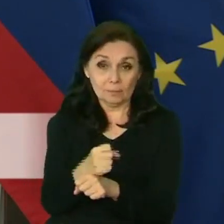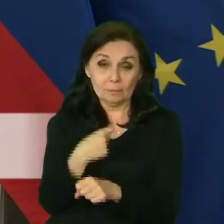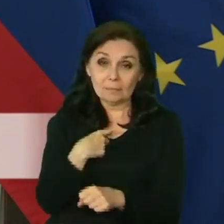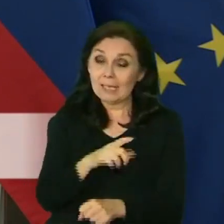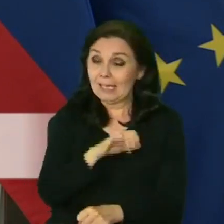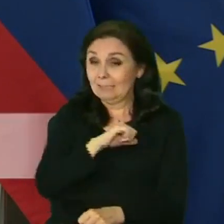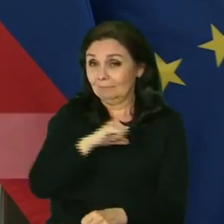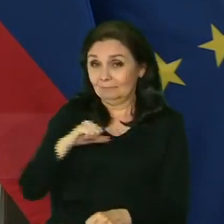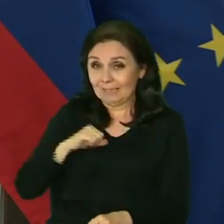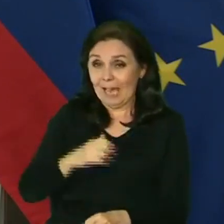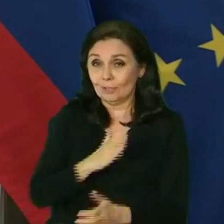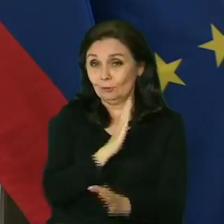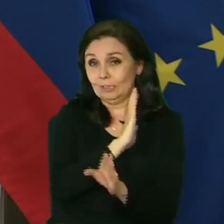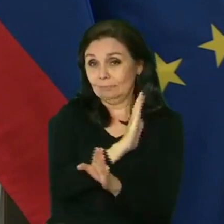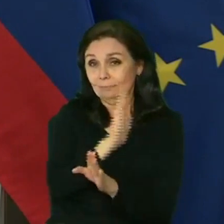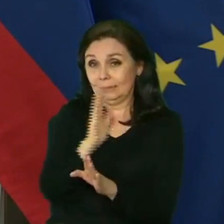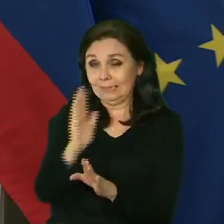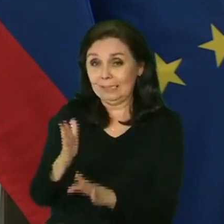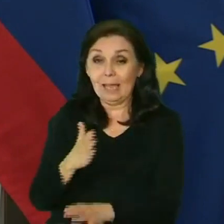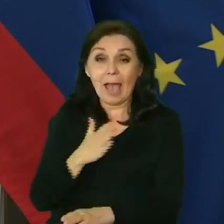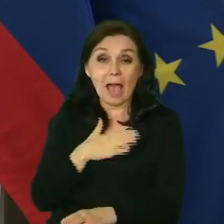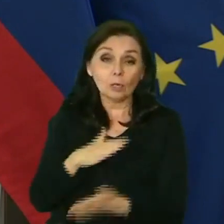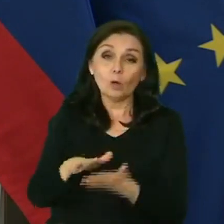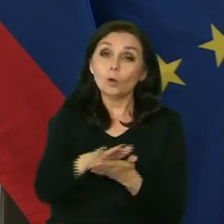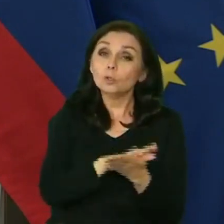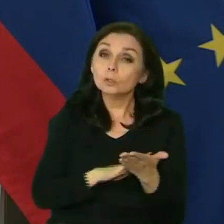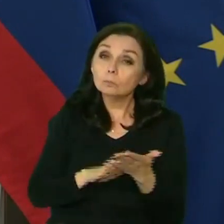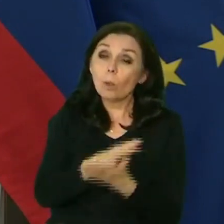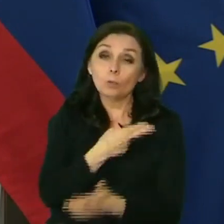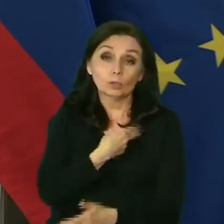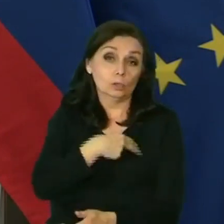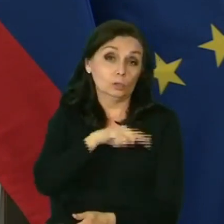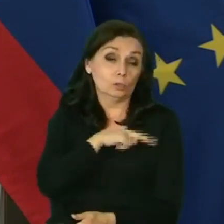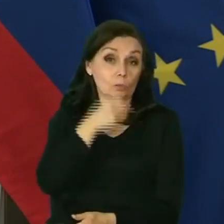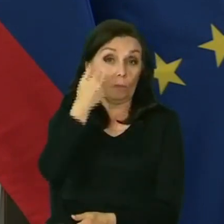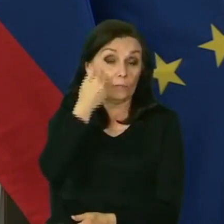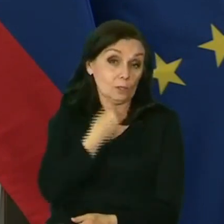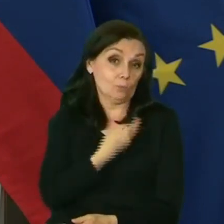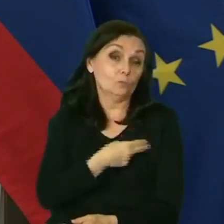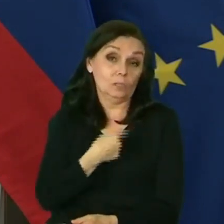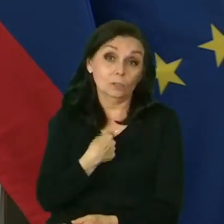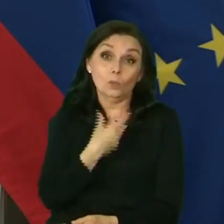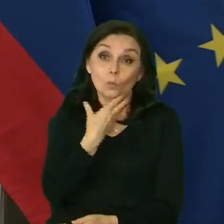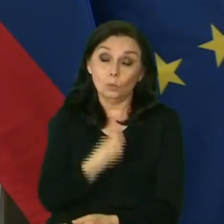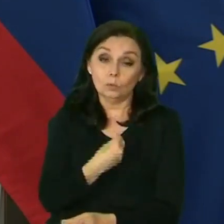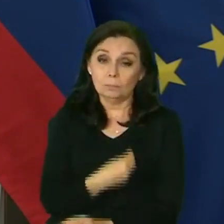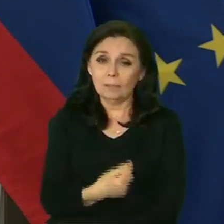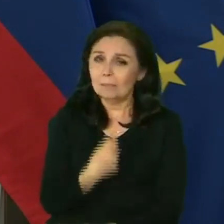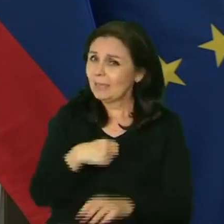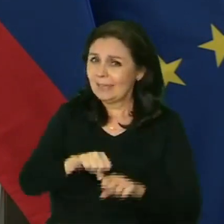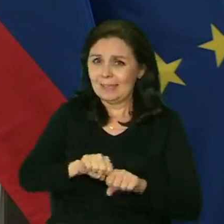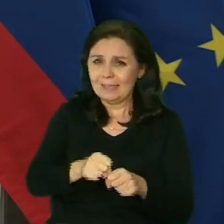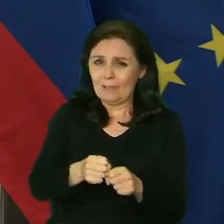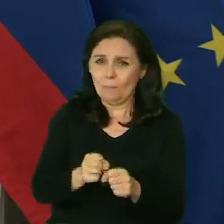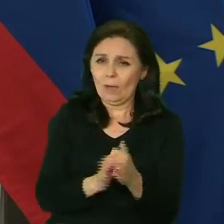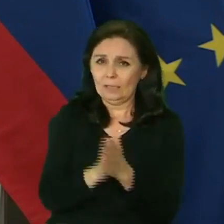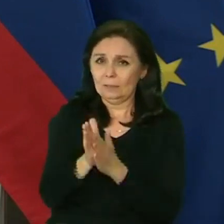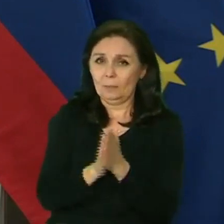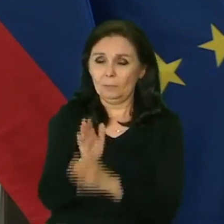po svojom a zatiaľ sme ako spoločenstvo zodpovedných ľudí úspešní. Nepokazme si to,